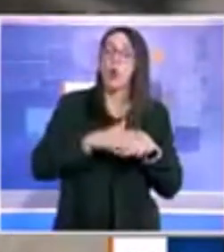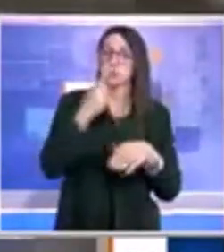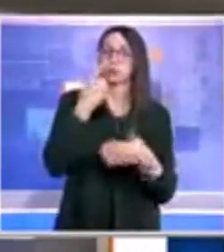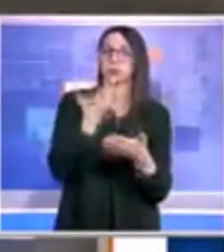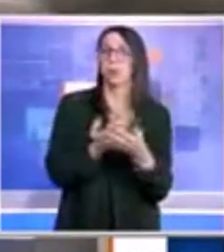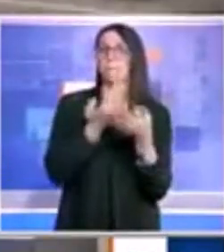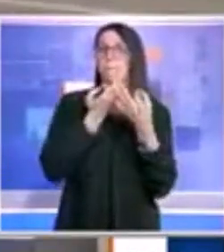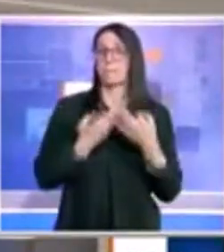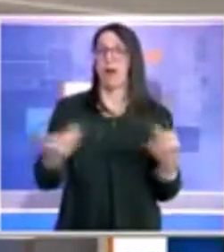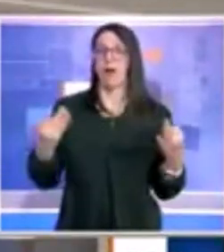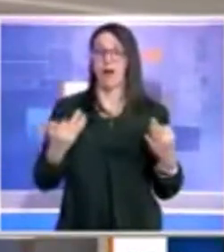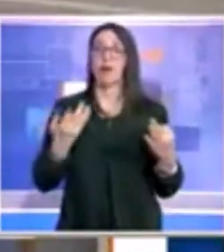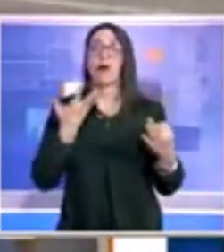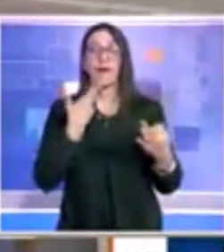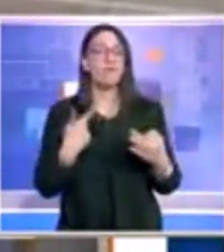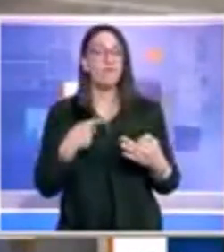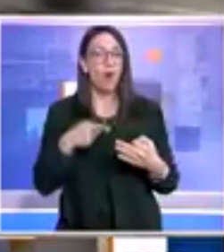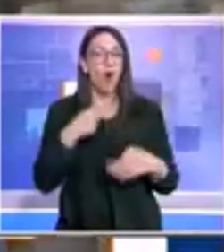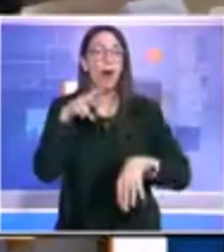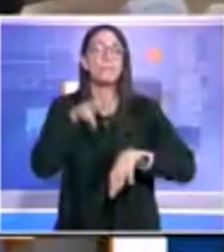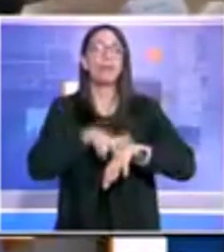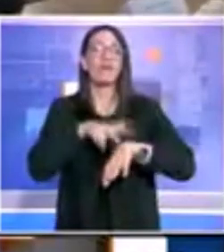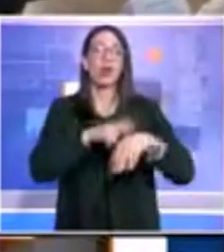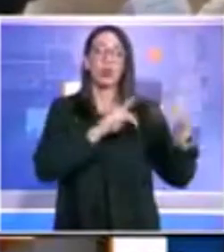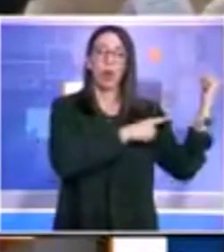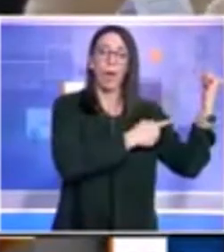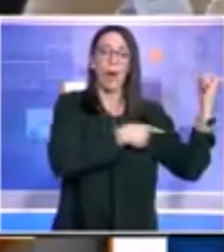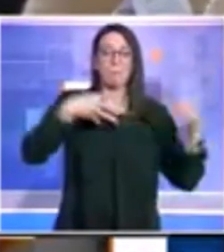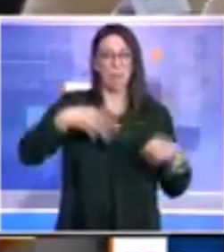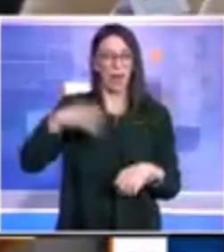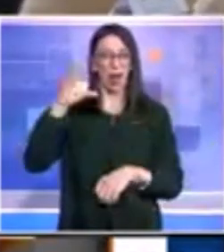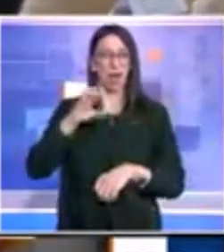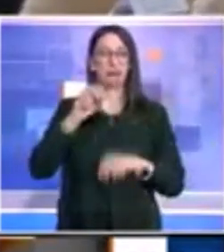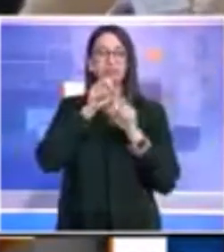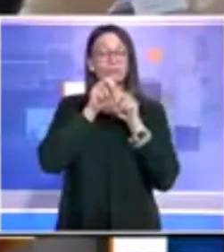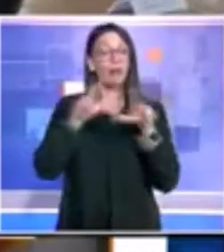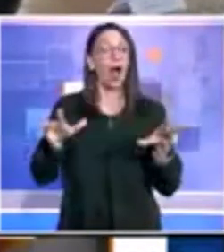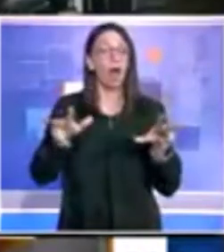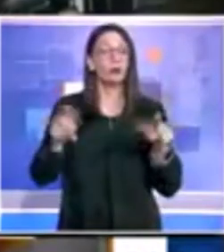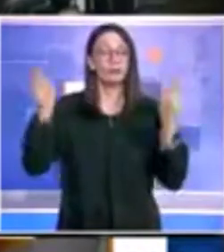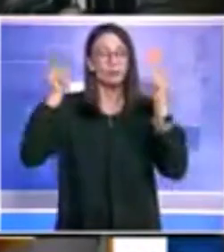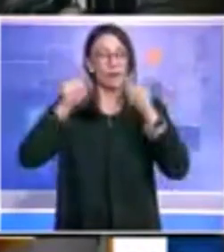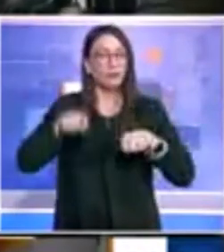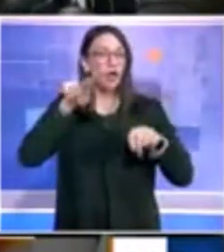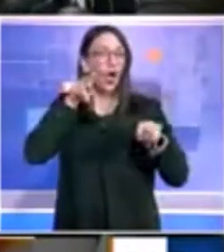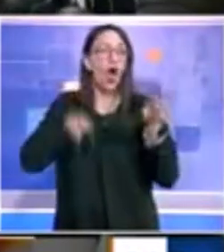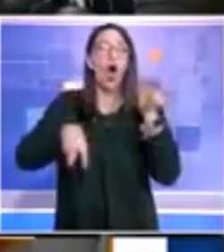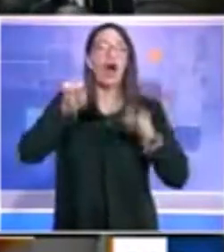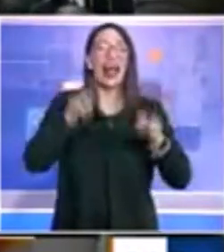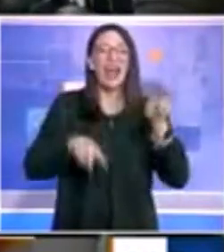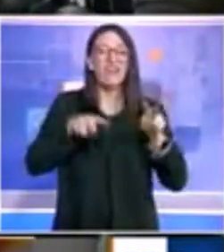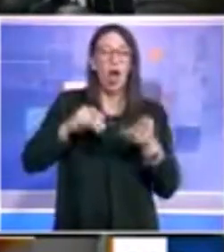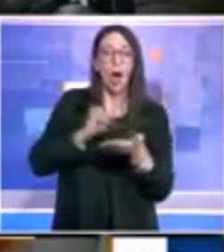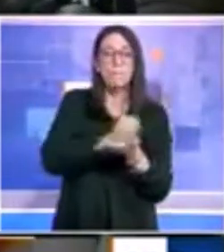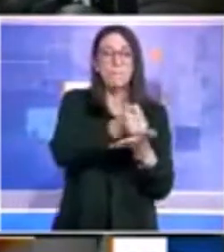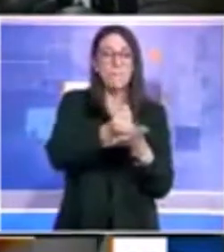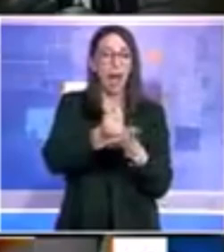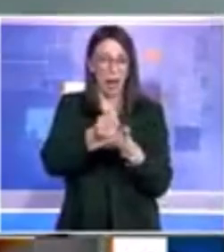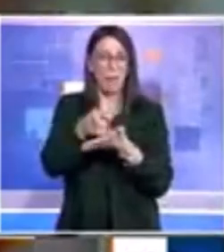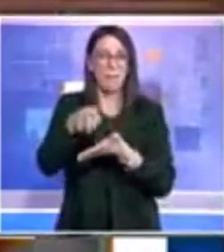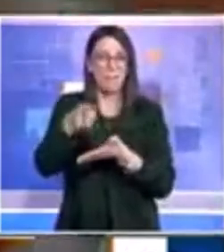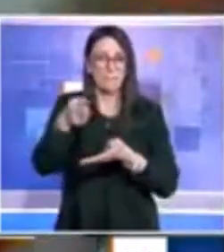appropriato e l'intenzione con cui il prefetto di Potenza Michele Campanaro ha annunciato l'avvio della revisione della mappa delle tratte stradali